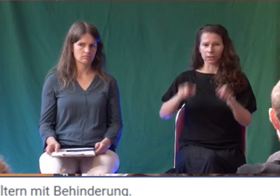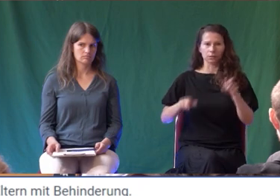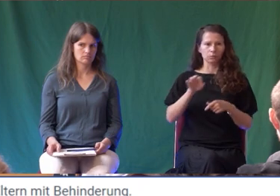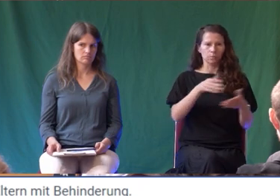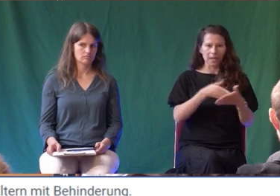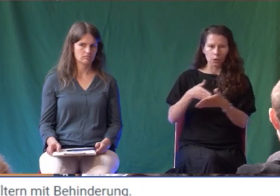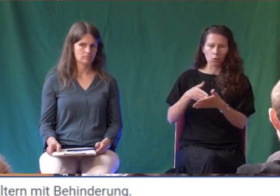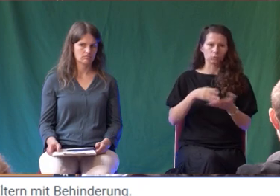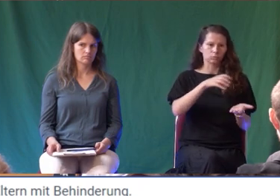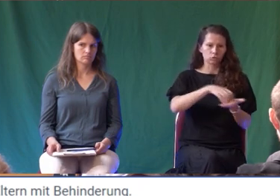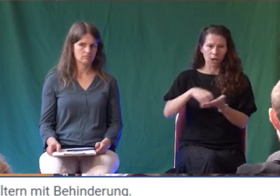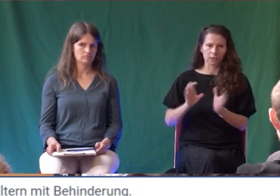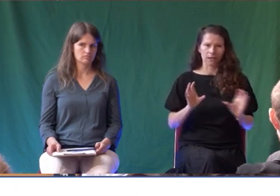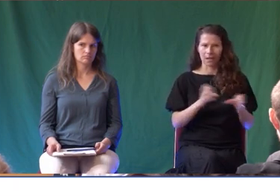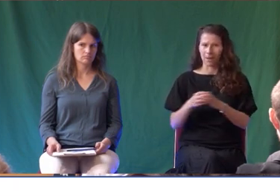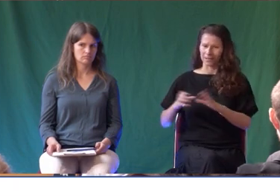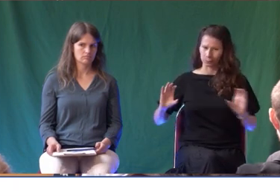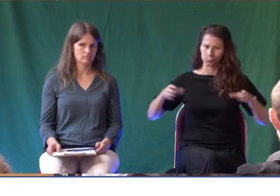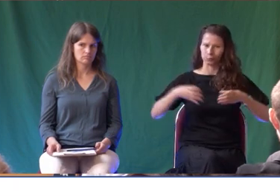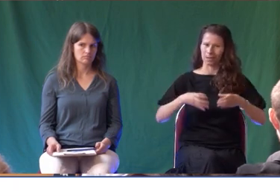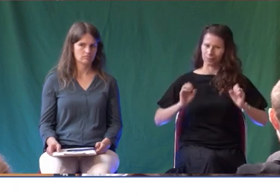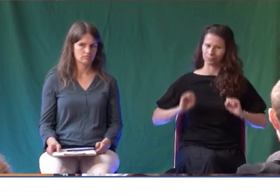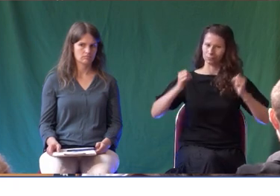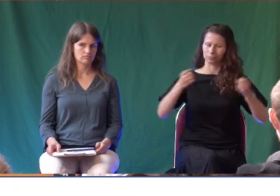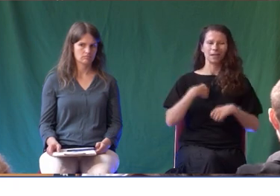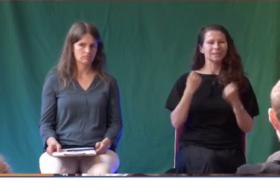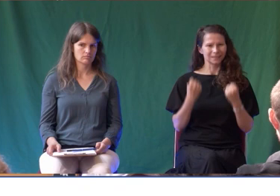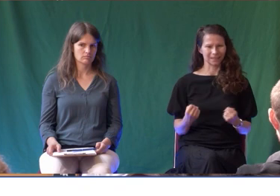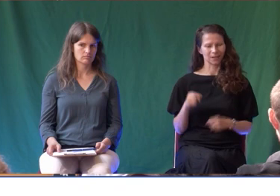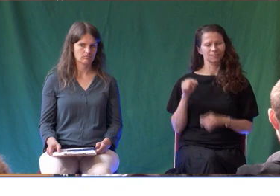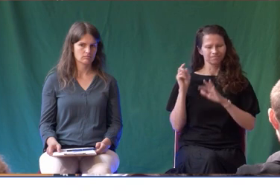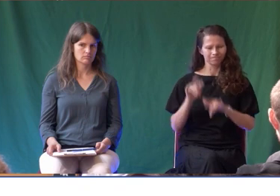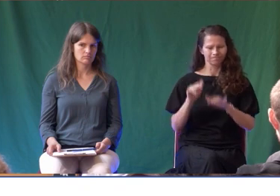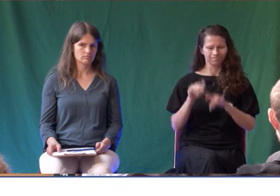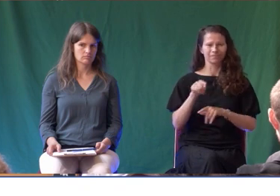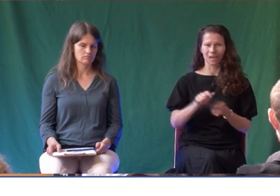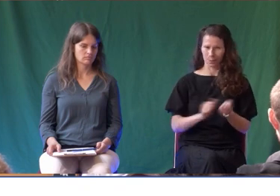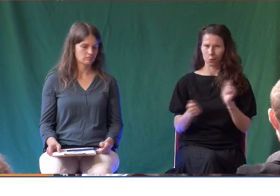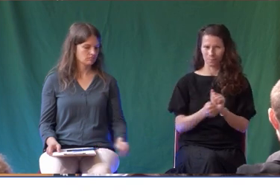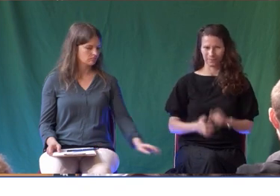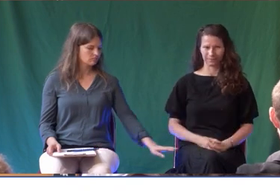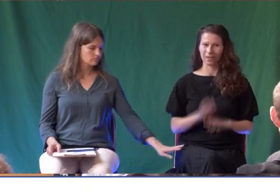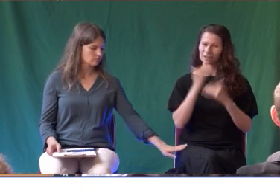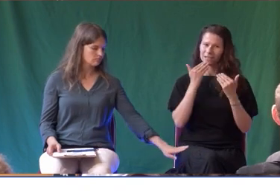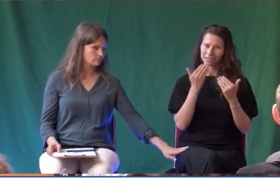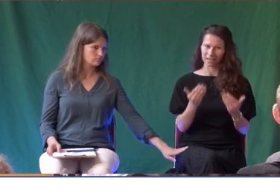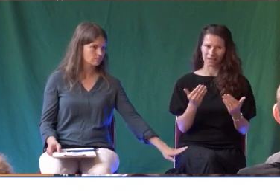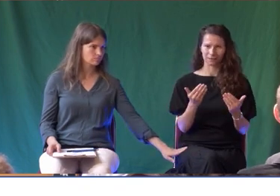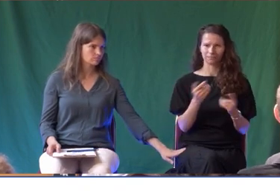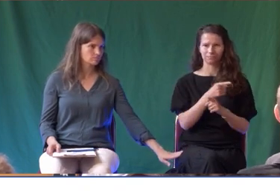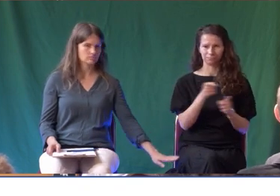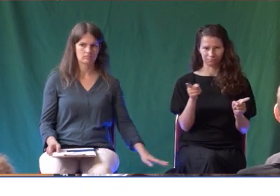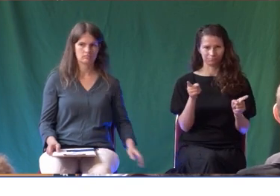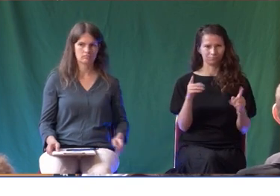Städte und Gemeinden ich bin sicher wir können das ändern vielen Dank für